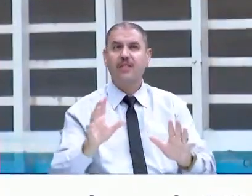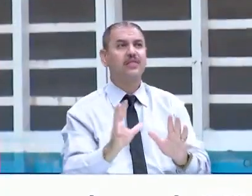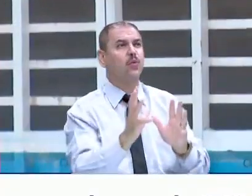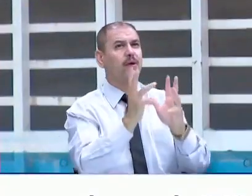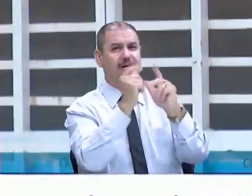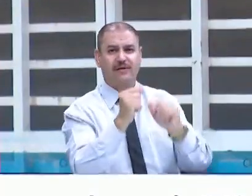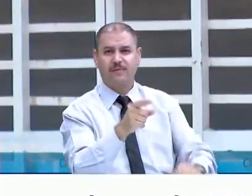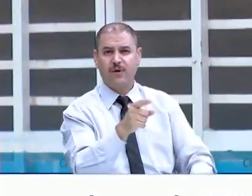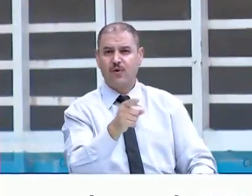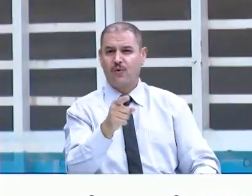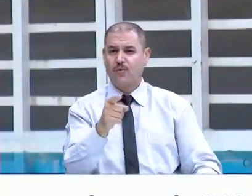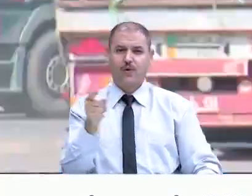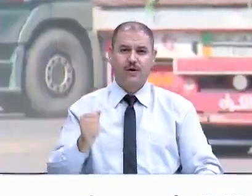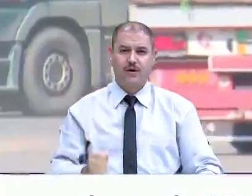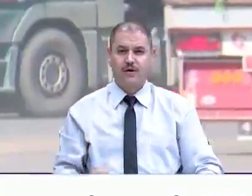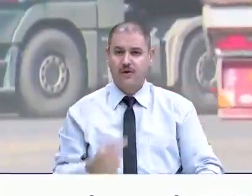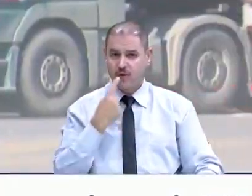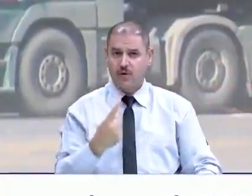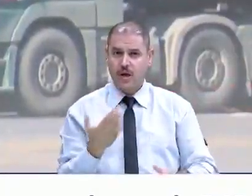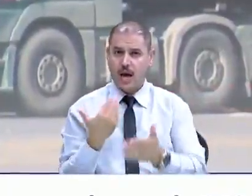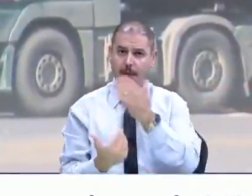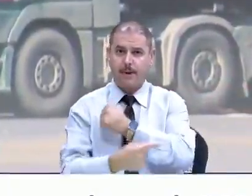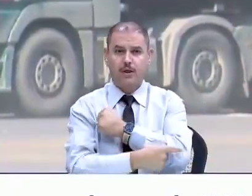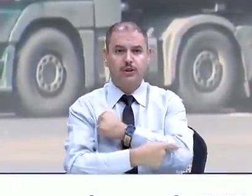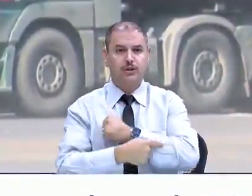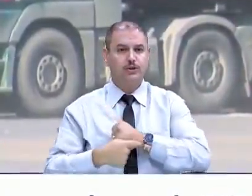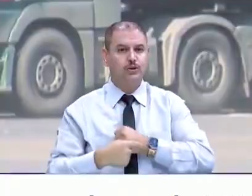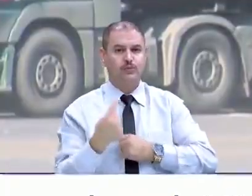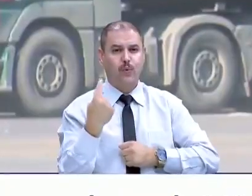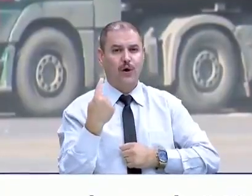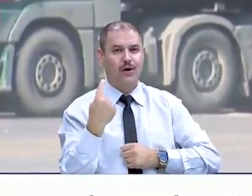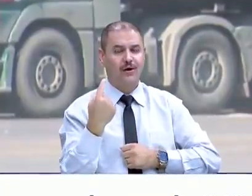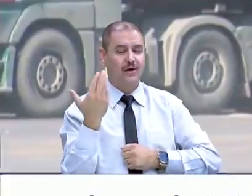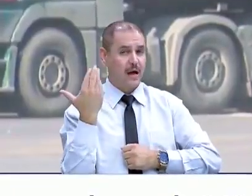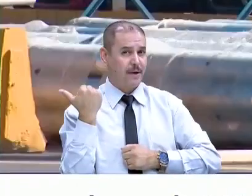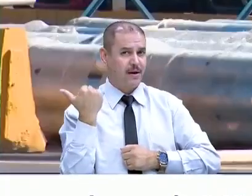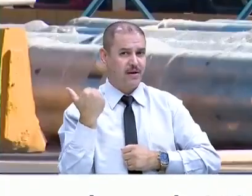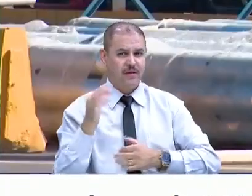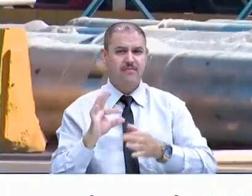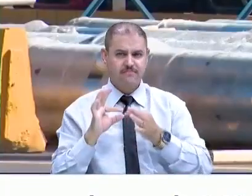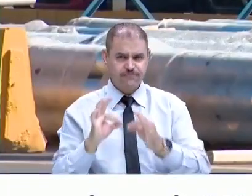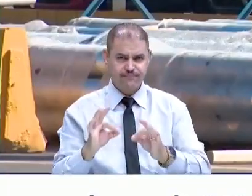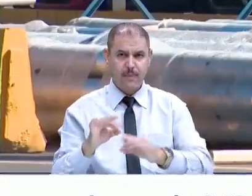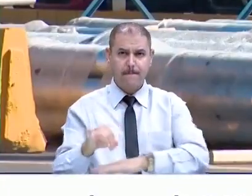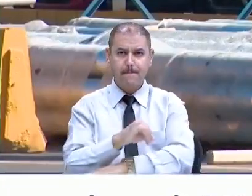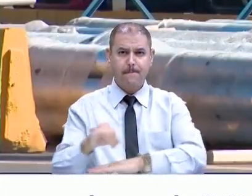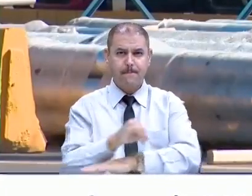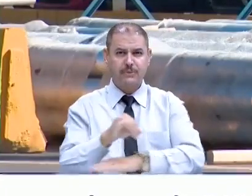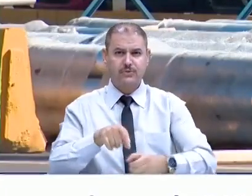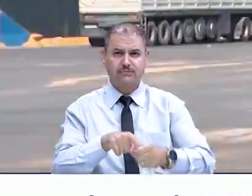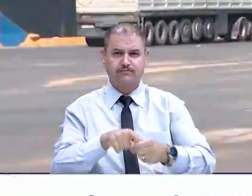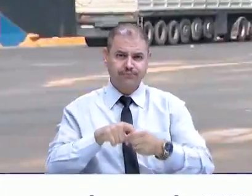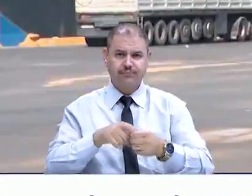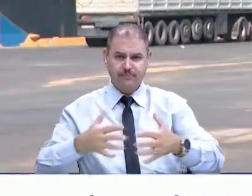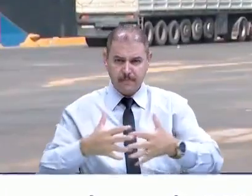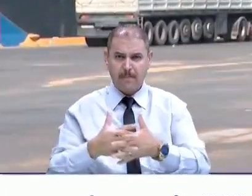والتي وافق عليها مجلس الوزراء الاسبوع الماضي دعما اضافيا لهذا المشروع الذي يعتبر من انجح مشاريع الشراكه